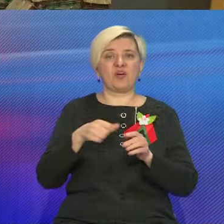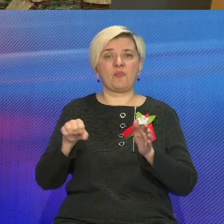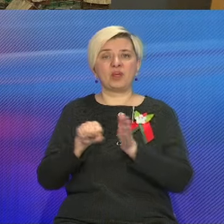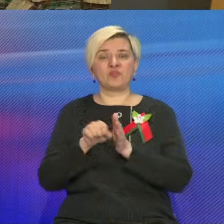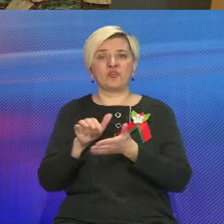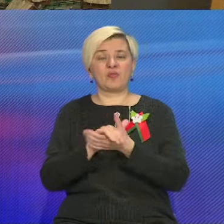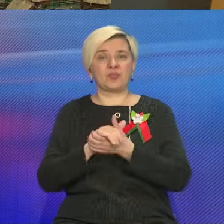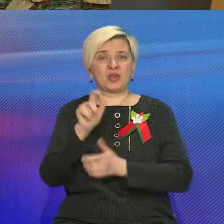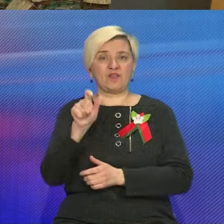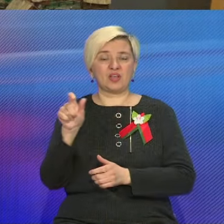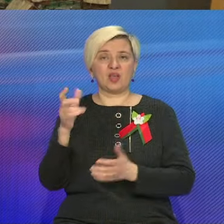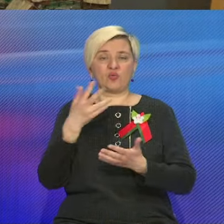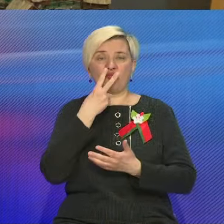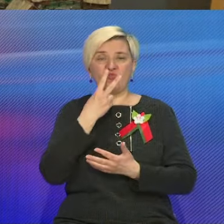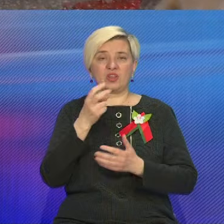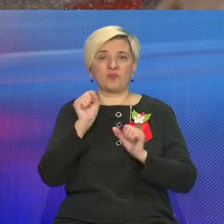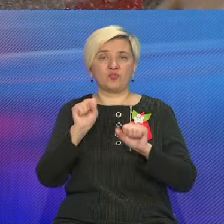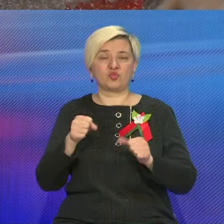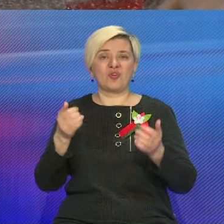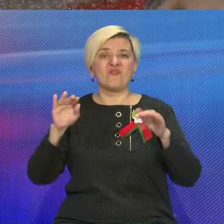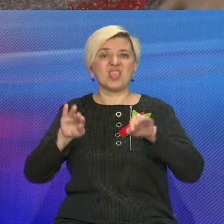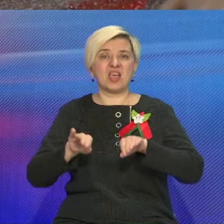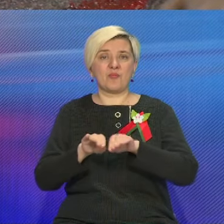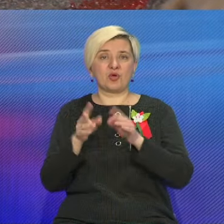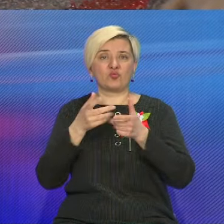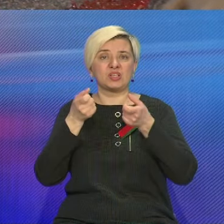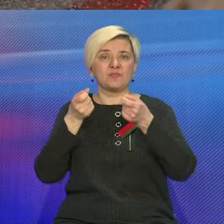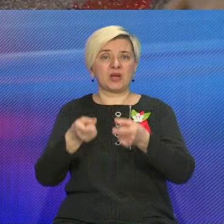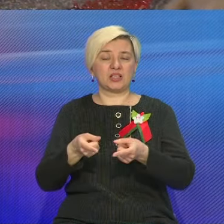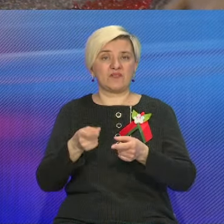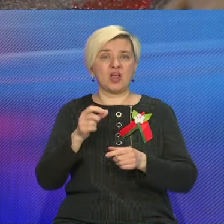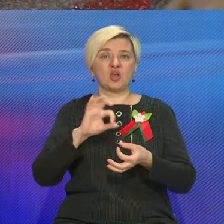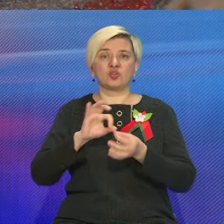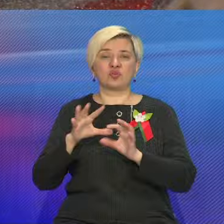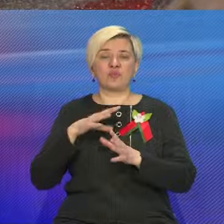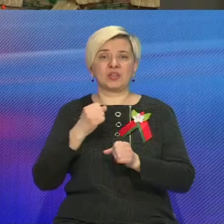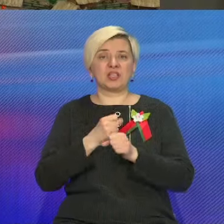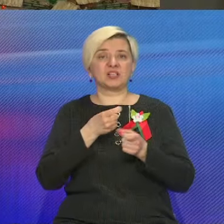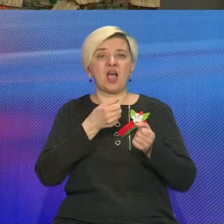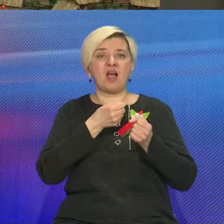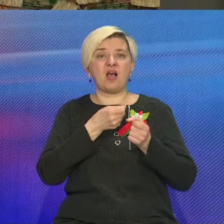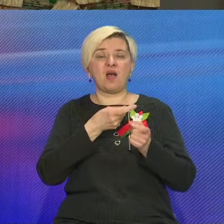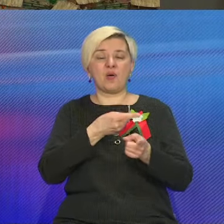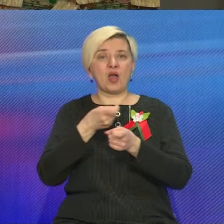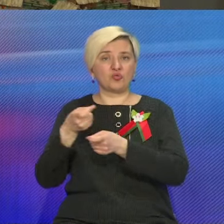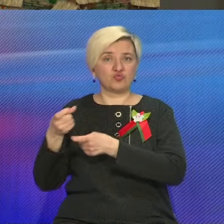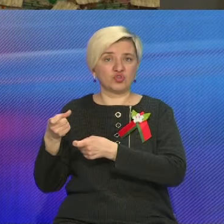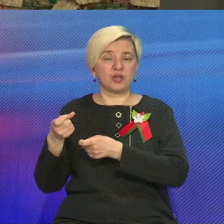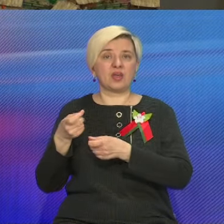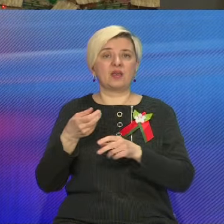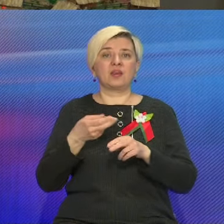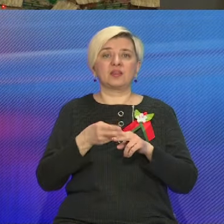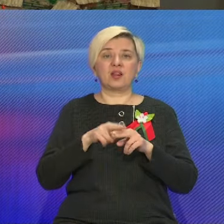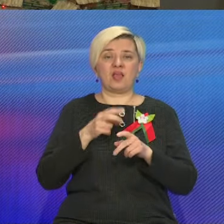можно видеть в грибной яме, куда их сбрасывали. Крайне сложно было делать автоматы, винтовки и пулеметы для